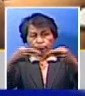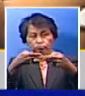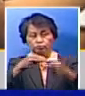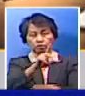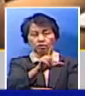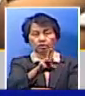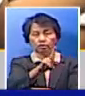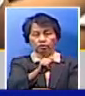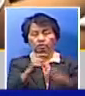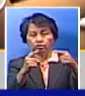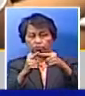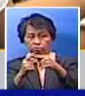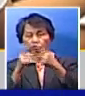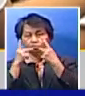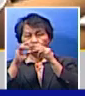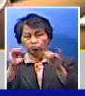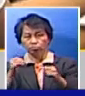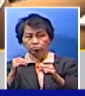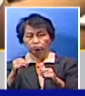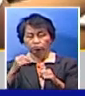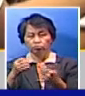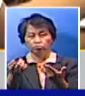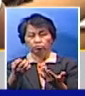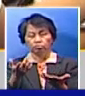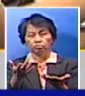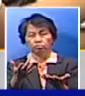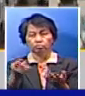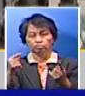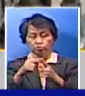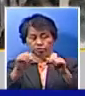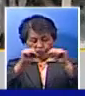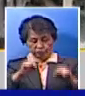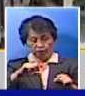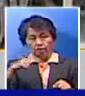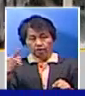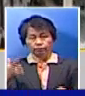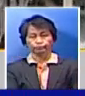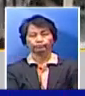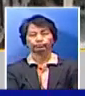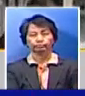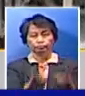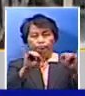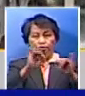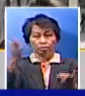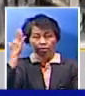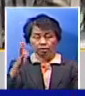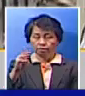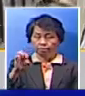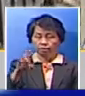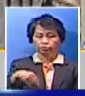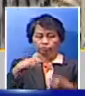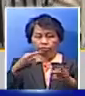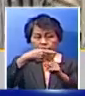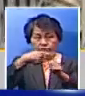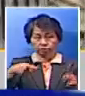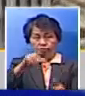LRT, KTM dan Kelantan Jalan dan memudahkan saya untuk bergerak dari satu destinasi ke destinasi lain. Mulai Isnin lalu, pengguna MRT diberikan diskaun tambang